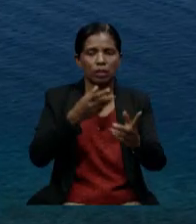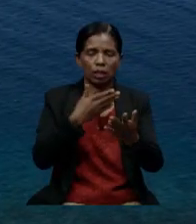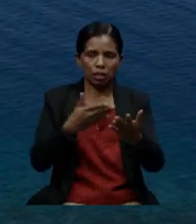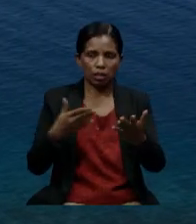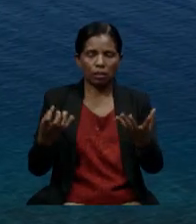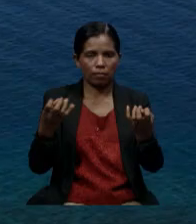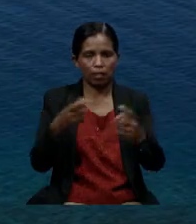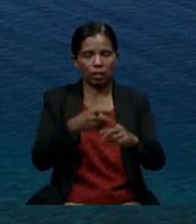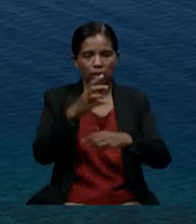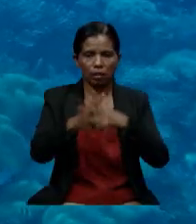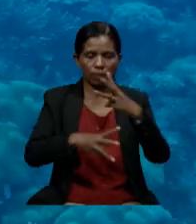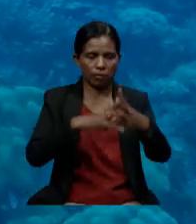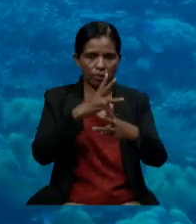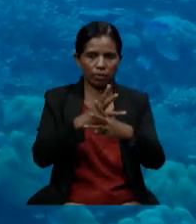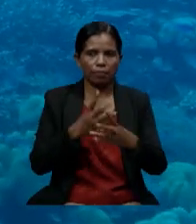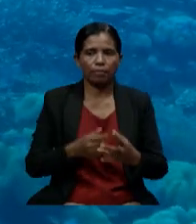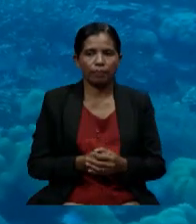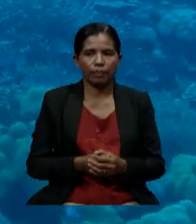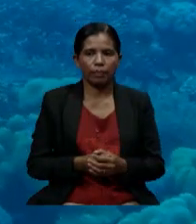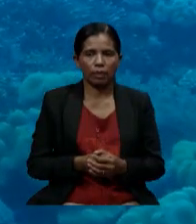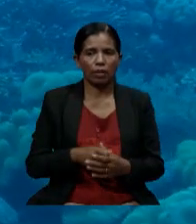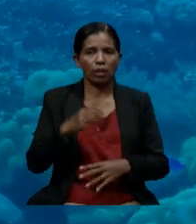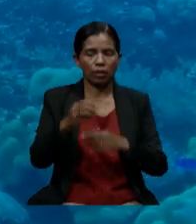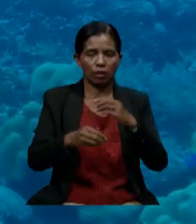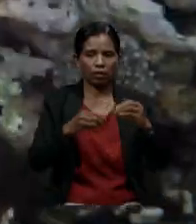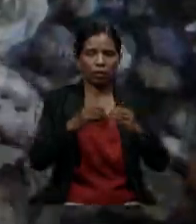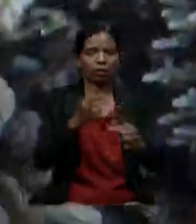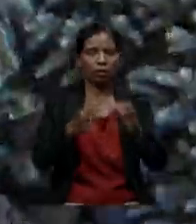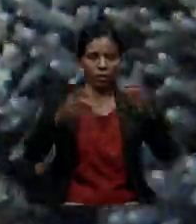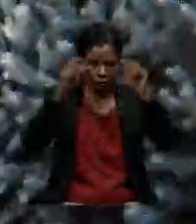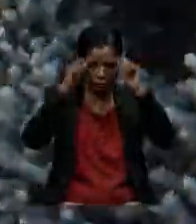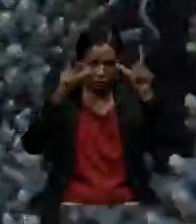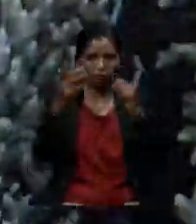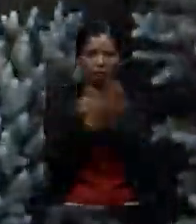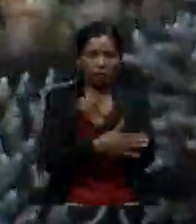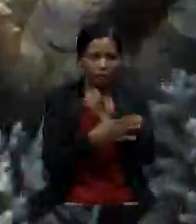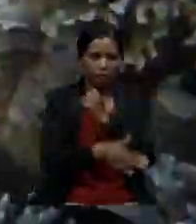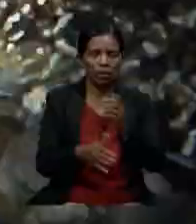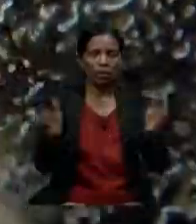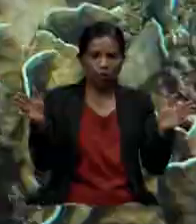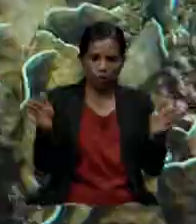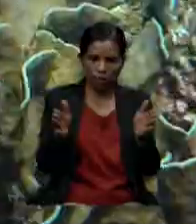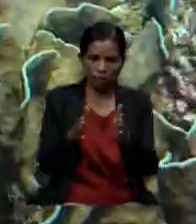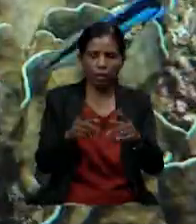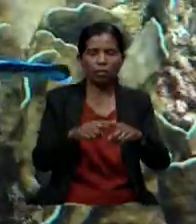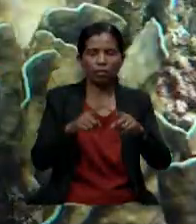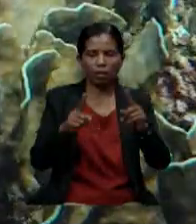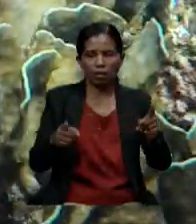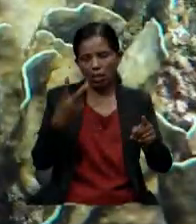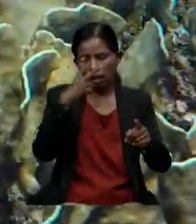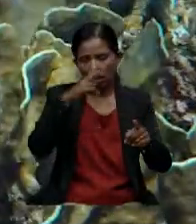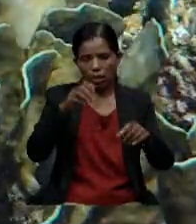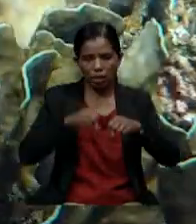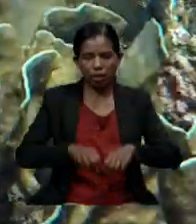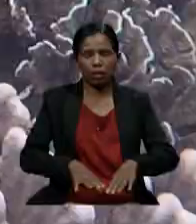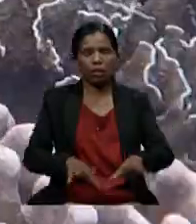mundu tomak nian. Ne significa mas que Timor Leste na saun kik mai be nia biodiversidade as